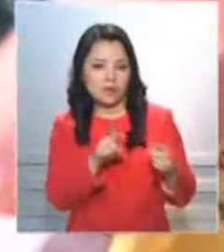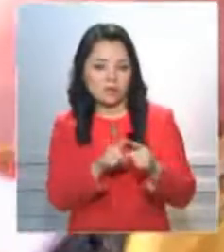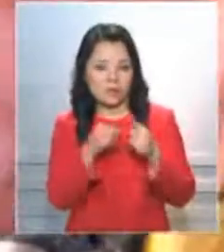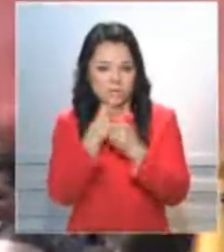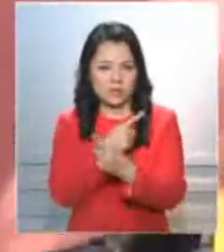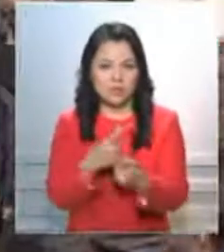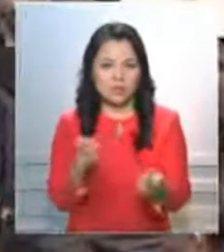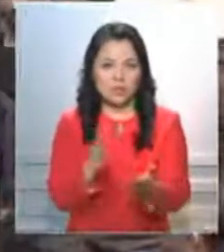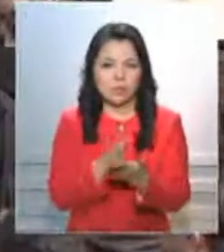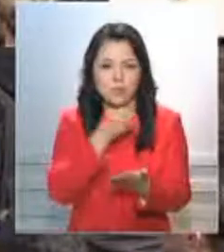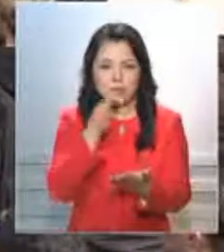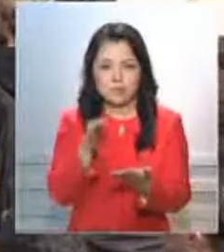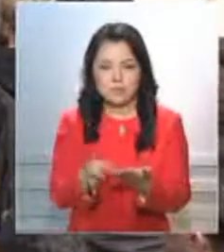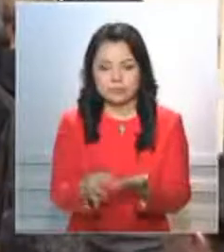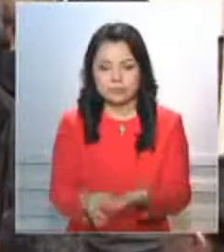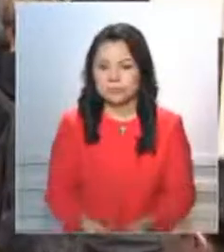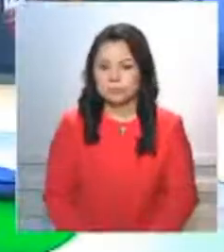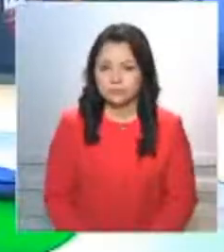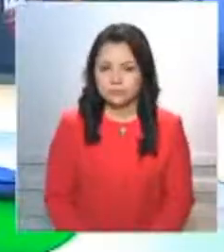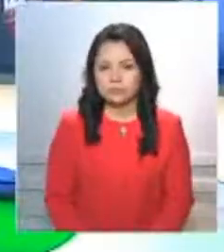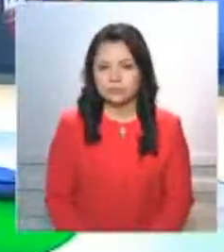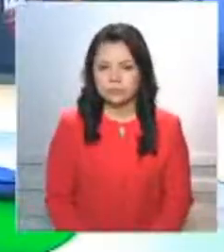шақырды.